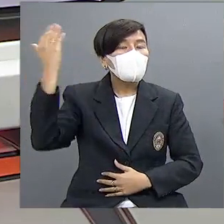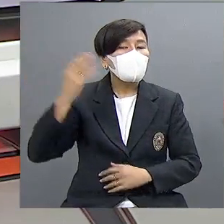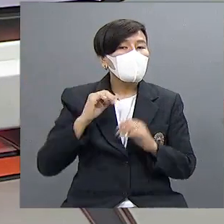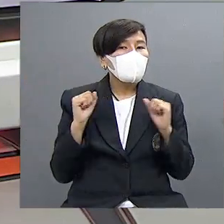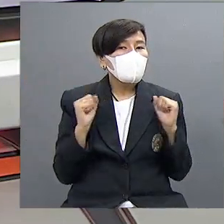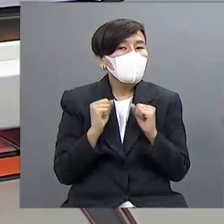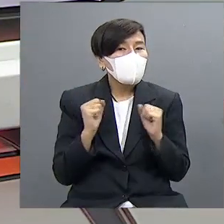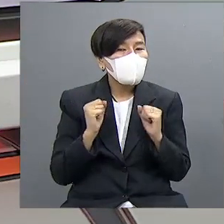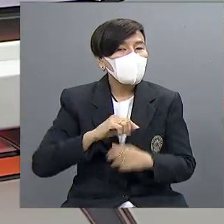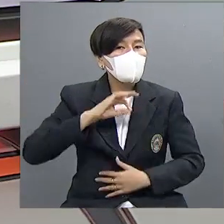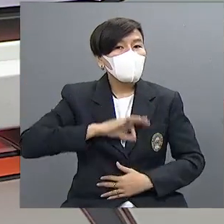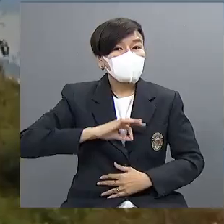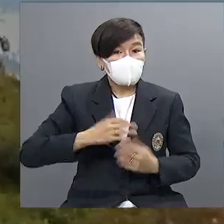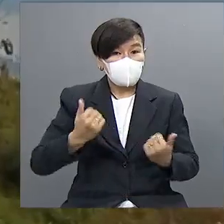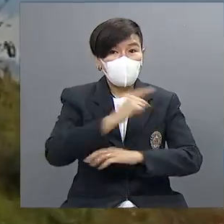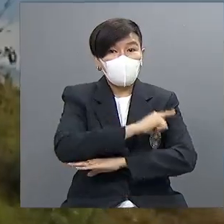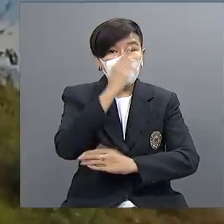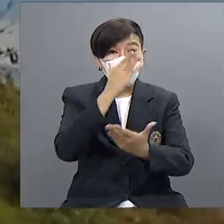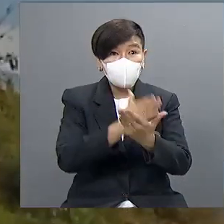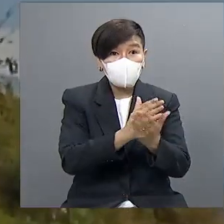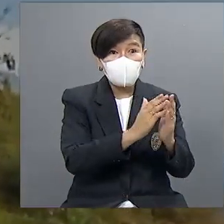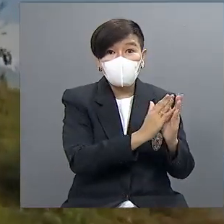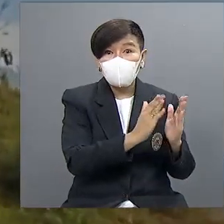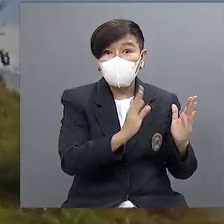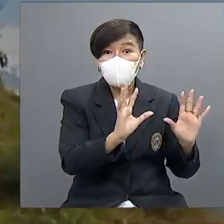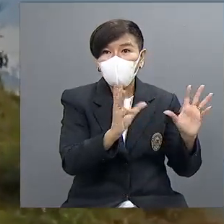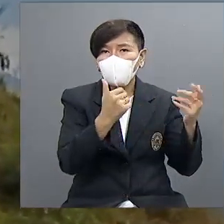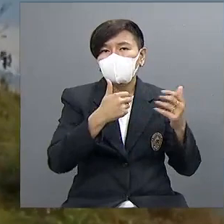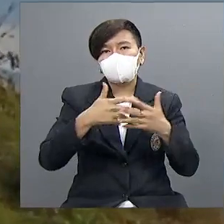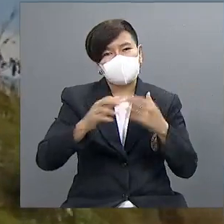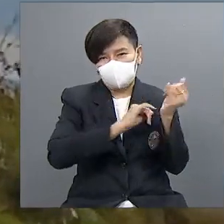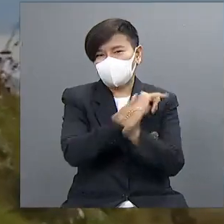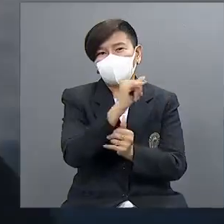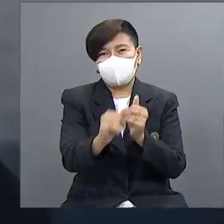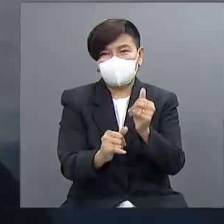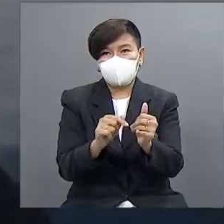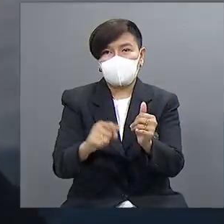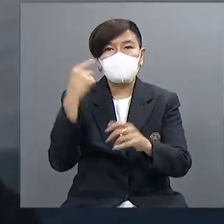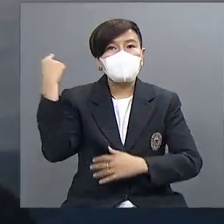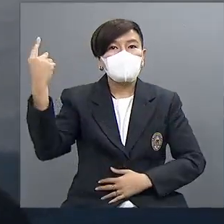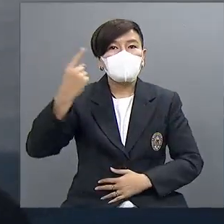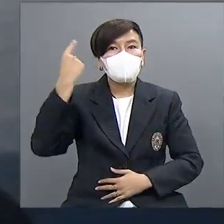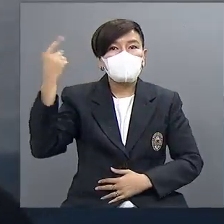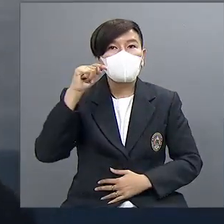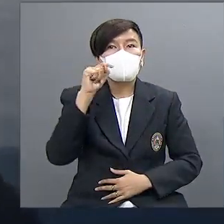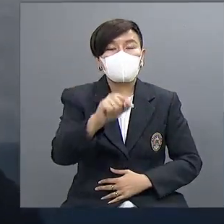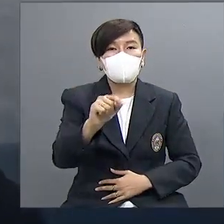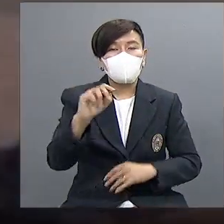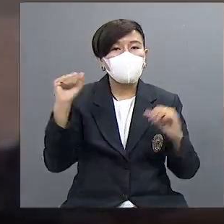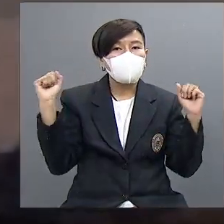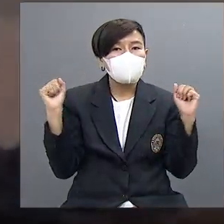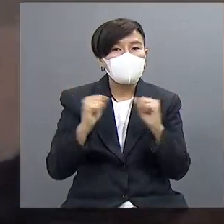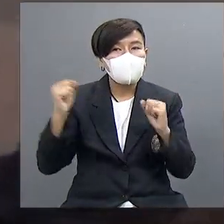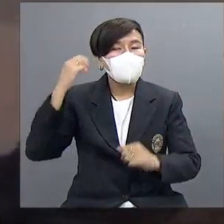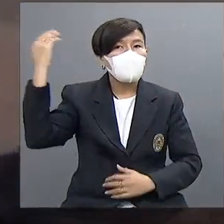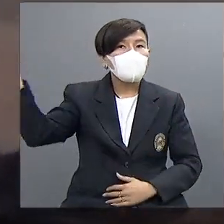หมดช่วงหยุดยาวไปแล้วก็ตามค่ะอ่ะมีนักท่องเที่ยวเดินทางขึ้นไปรับลมหนาวบนยอดดอยผา